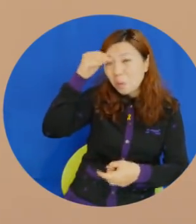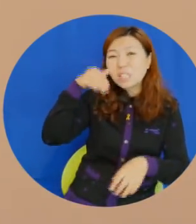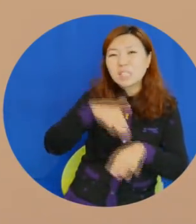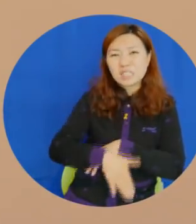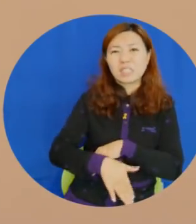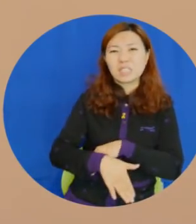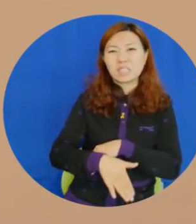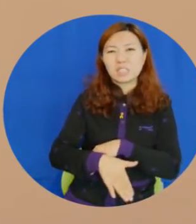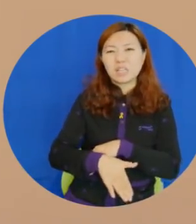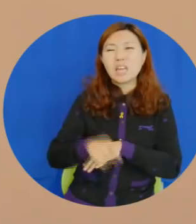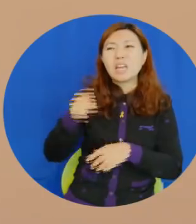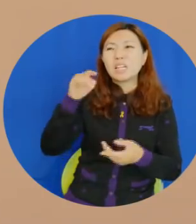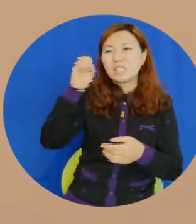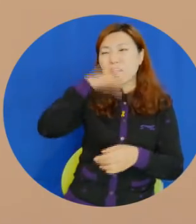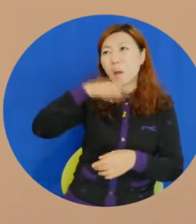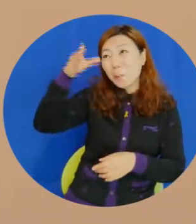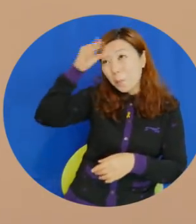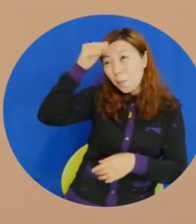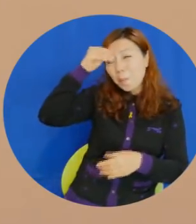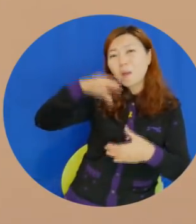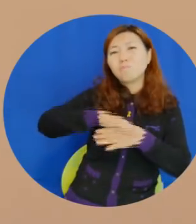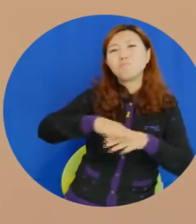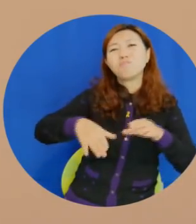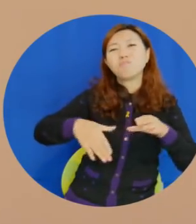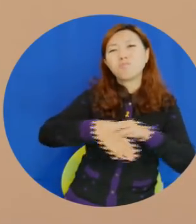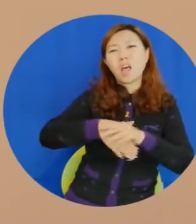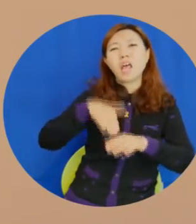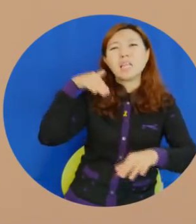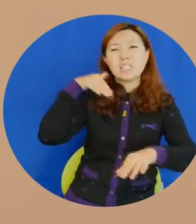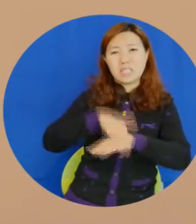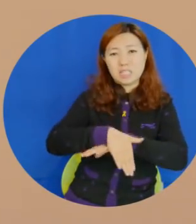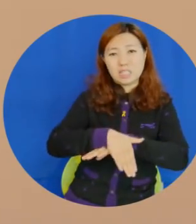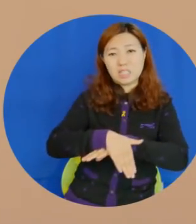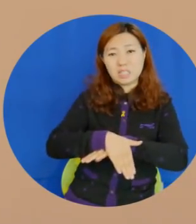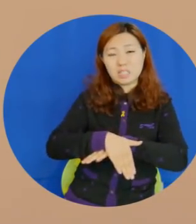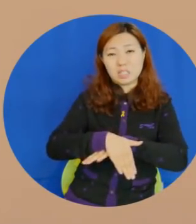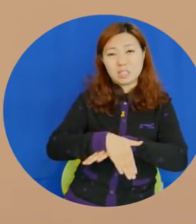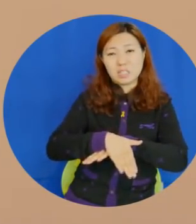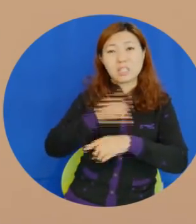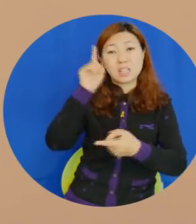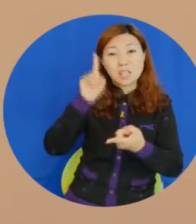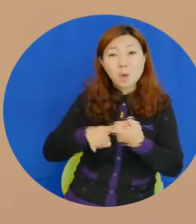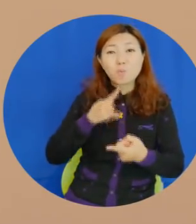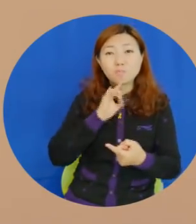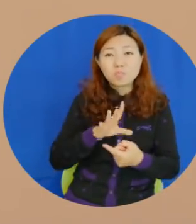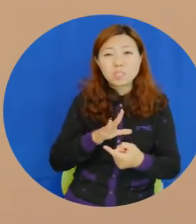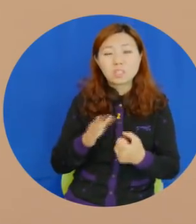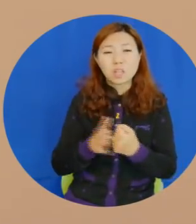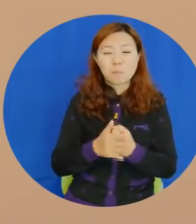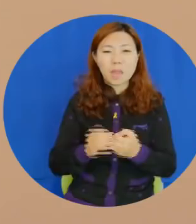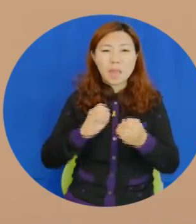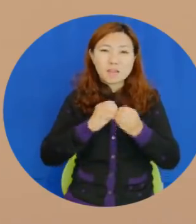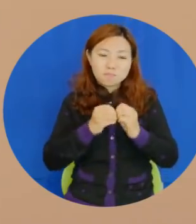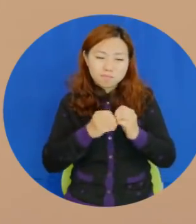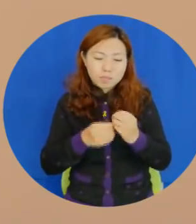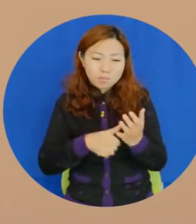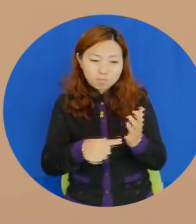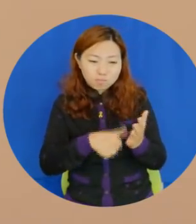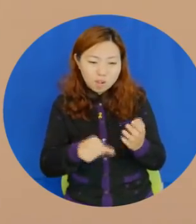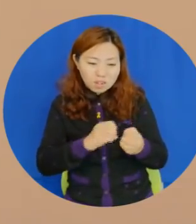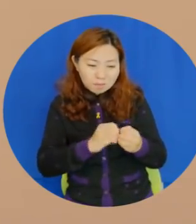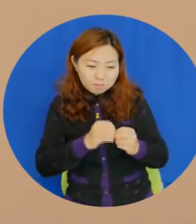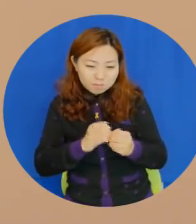말하면 따라 배우기 하는 추종의 문명, 모방의 문명에서 나오는 교육 시스템이고 다른 한편으로는